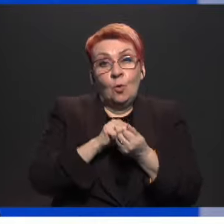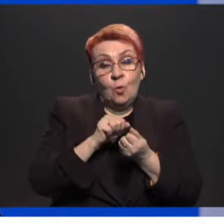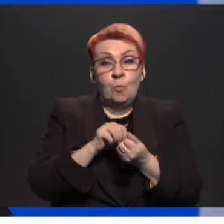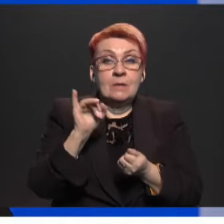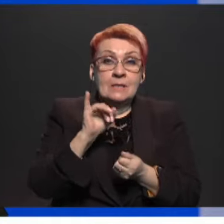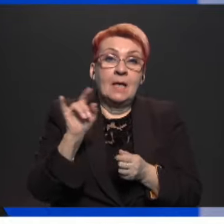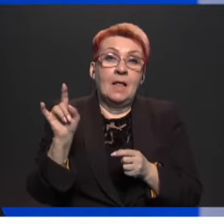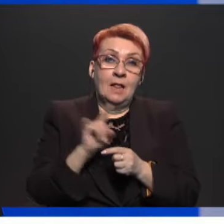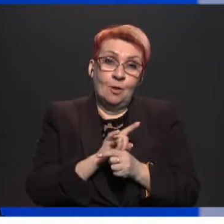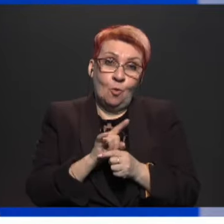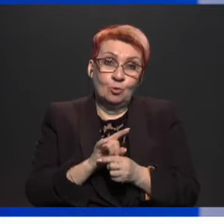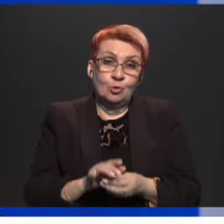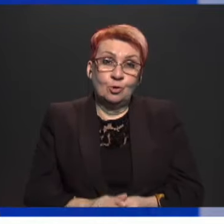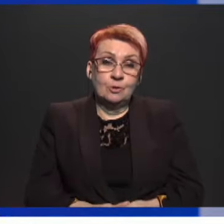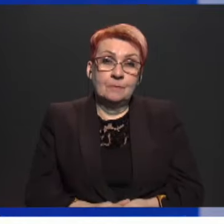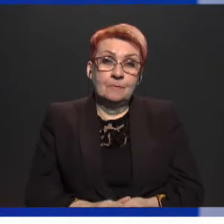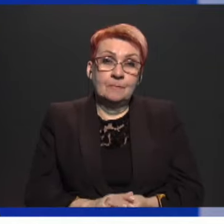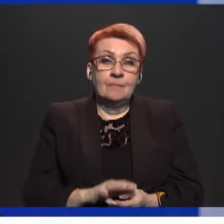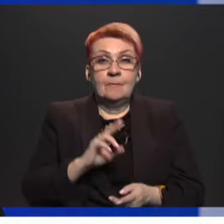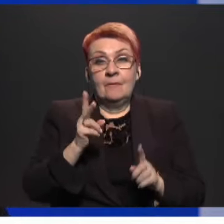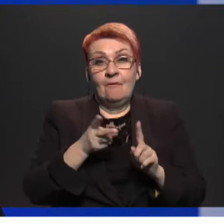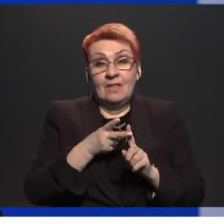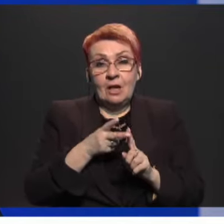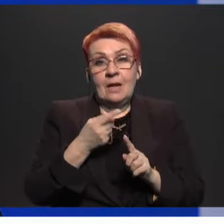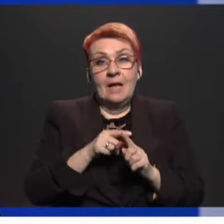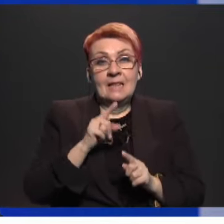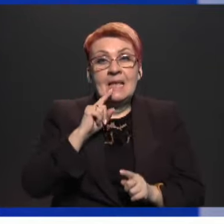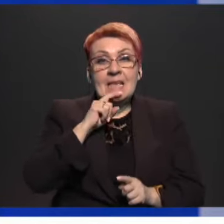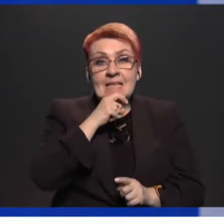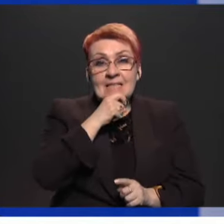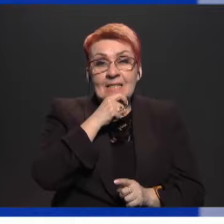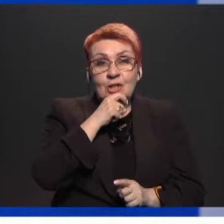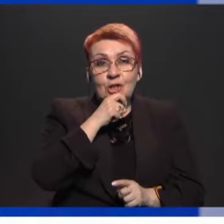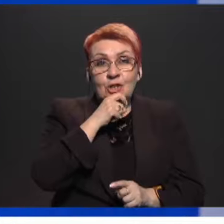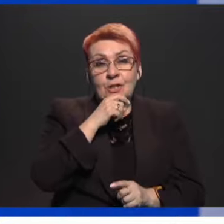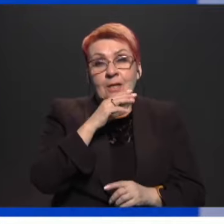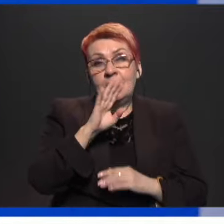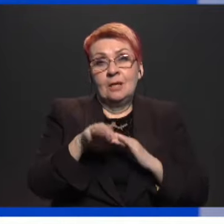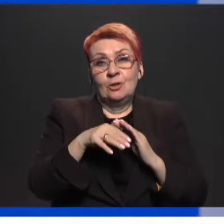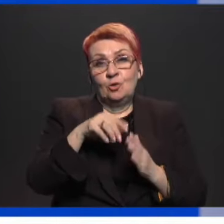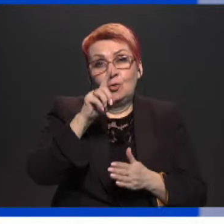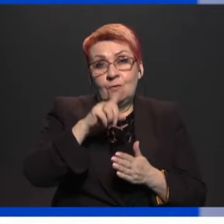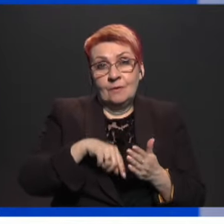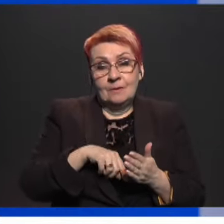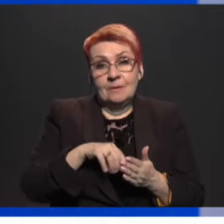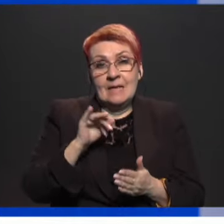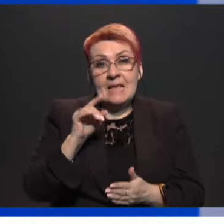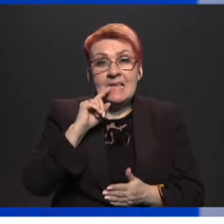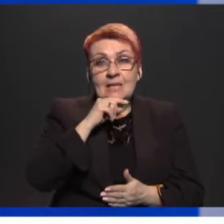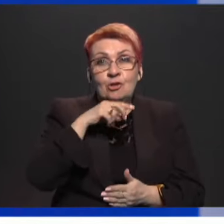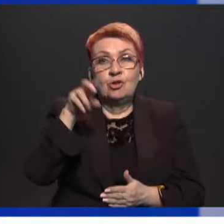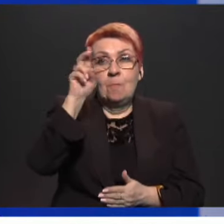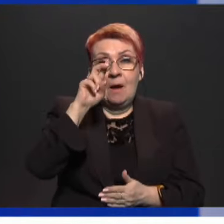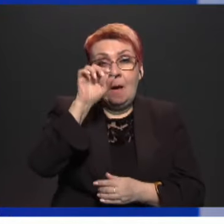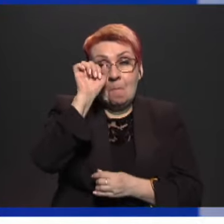Во вторую очередь, потому что это языческое суеверие и в определенном смысле поклонение языческим богам.